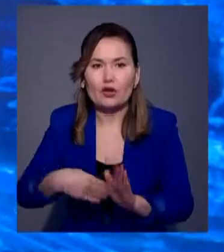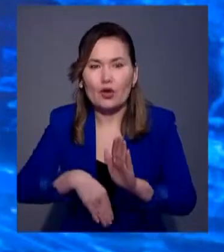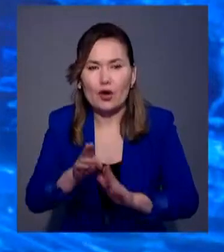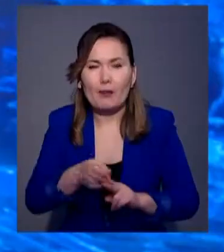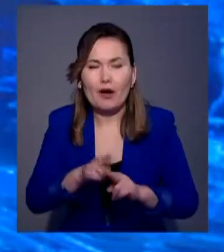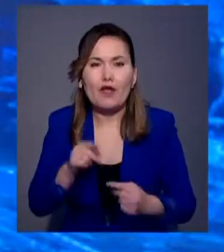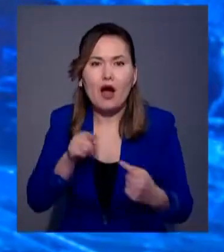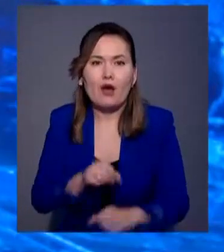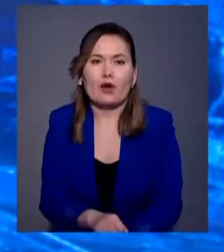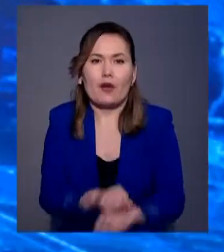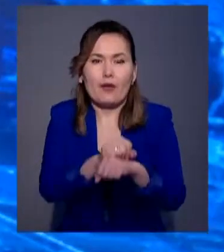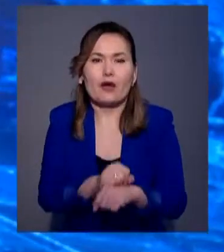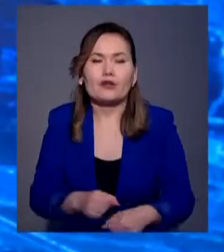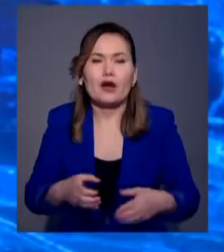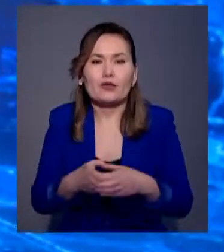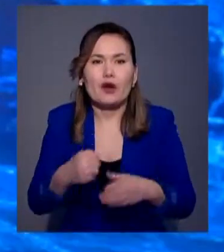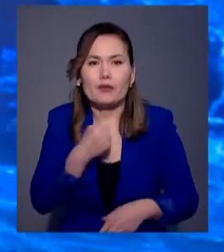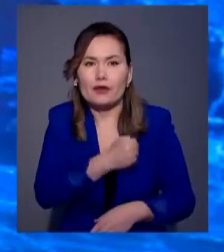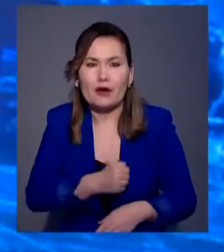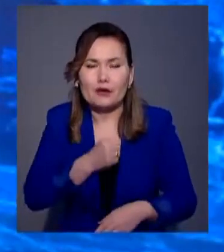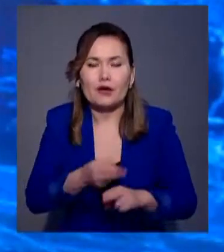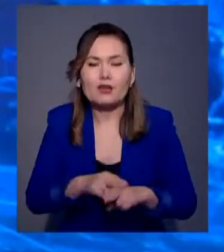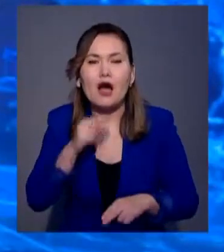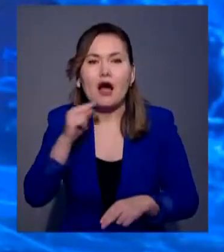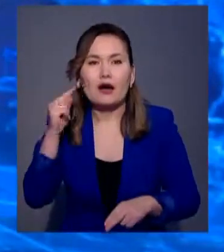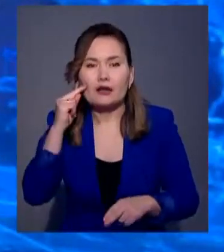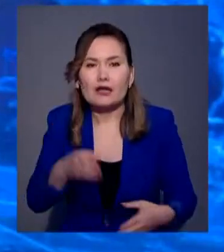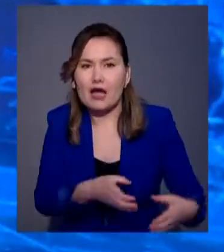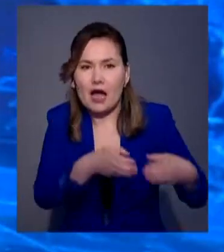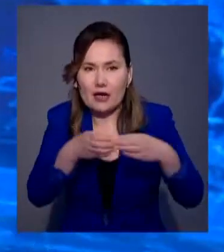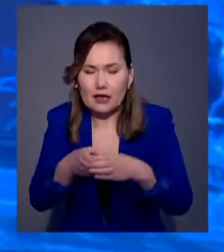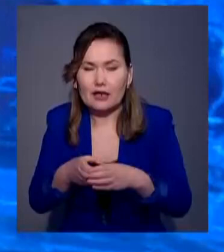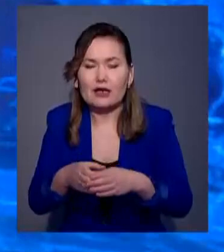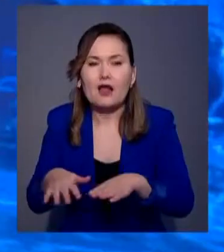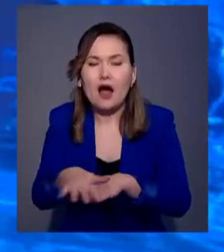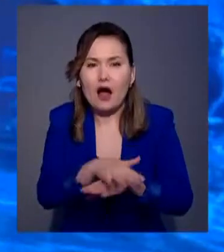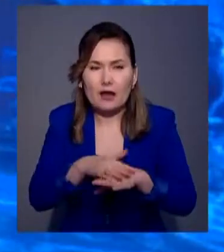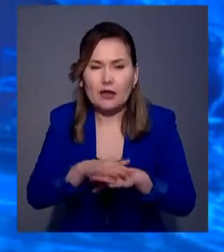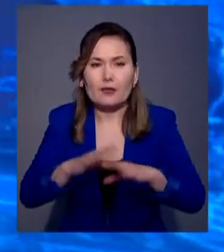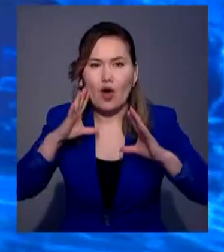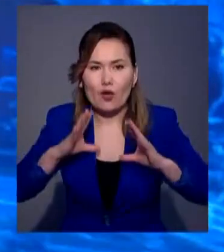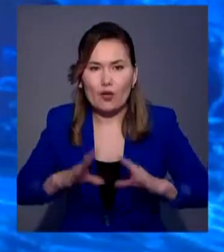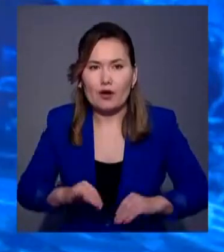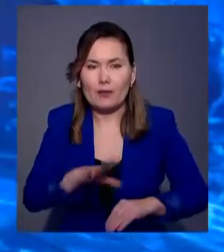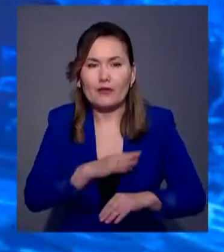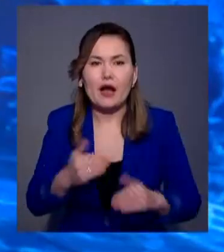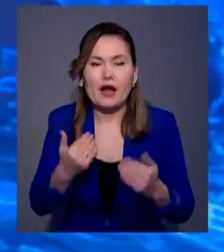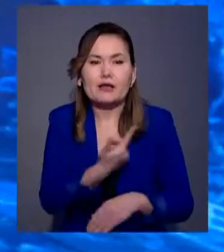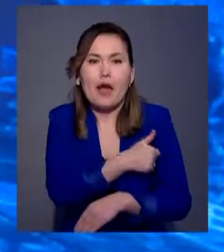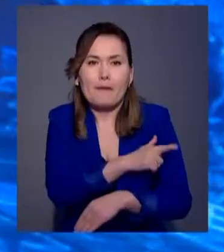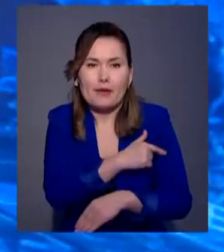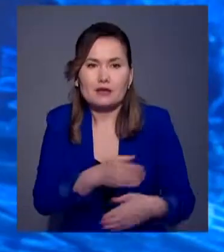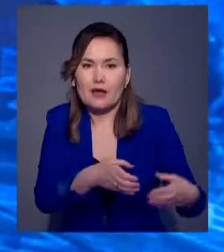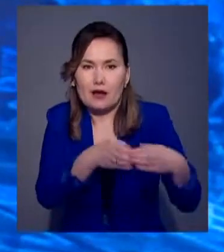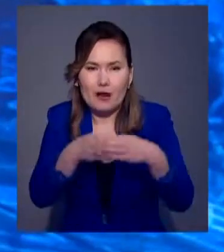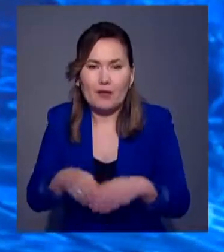Бастапқыда қарсылық танытқан ашулы топтың Қытайдан қайтқандарға деген көзқарастары біраз өзгерген. Уханьнан оралғандар қазір медициналық